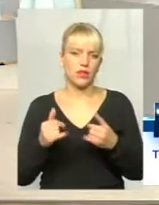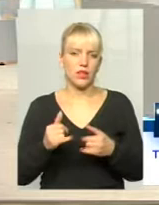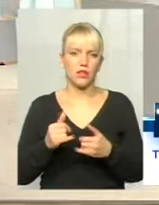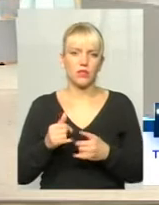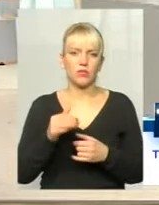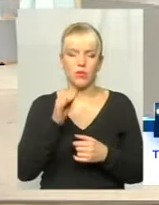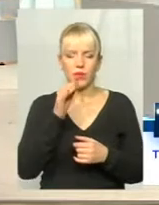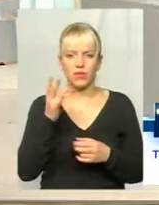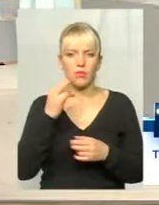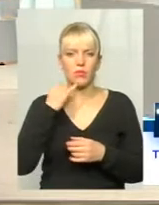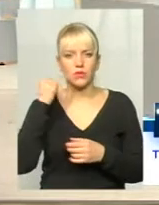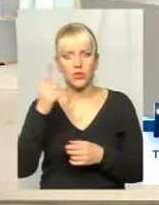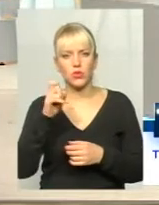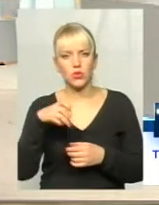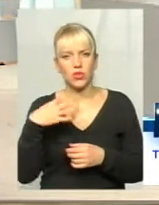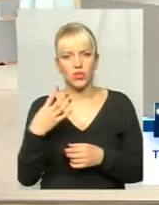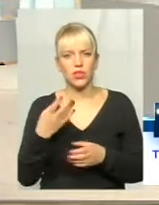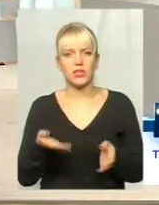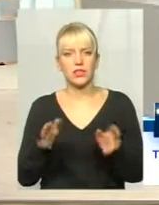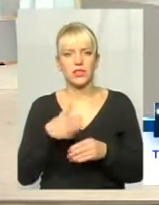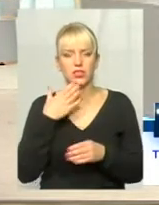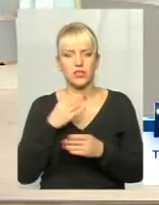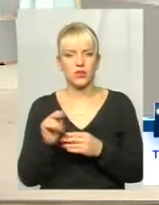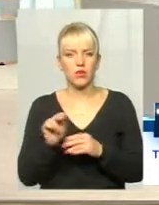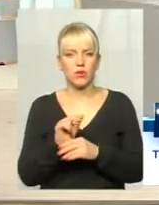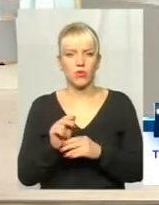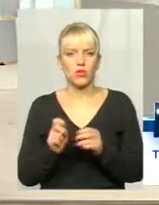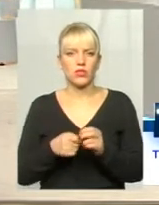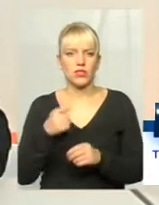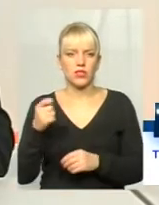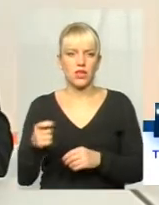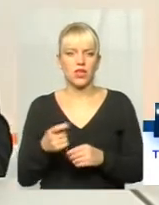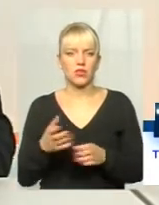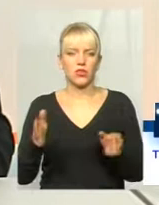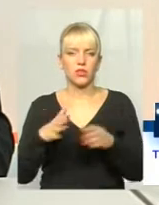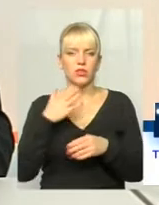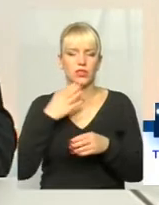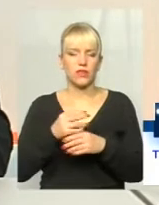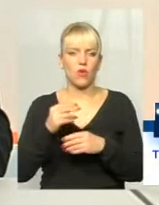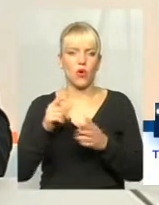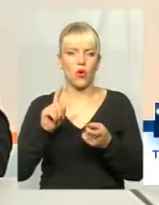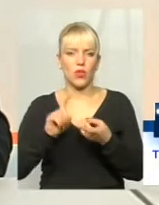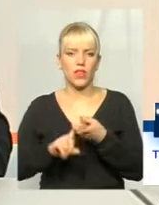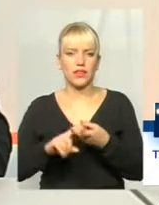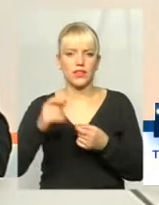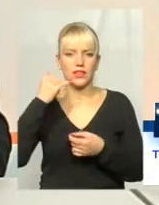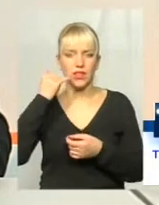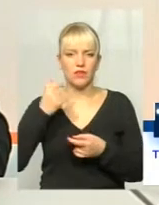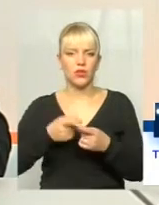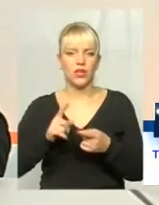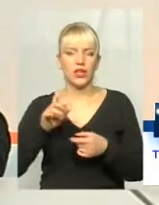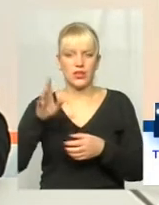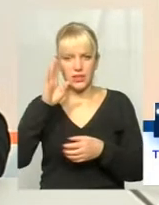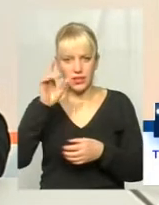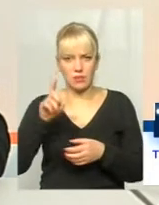на 104 подзвонити, залишити свою ремонтну заявку, з ним залишити свій контактний телефон, з ним зв'яжуться, коли він буде вдома,